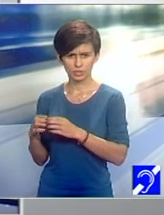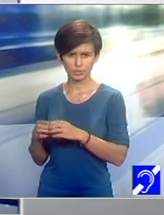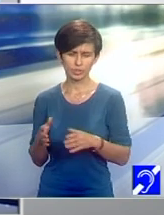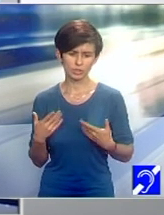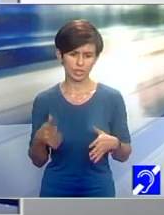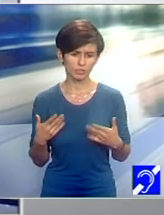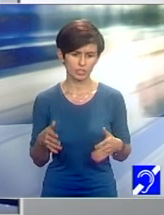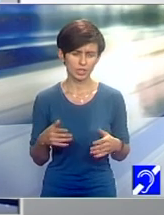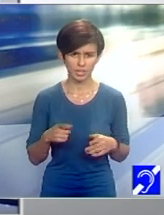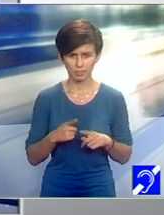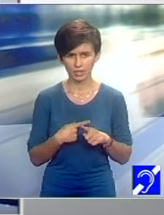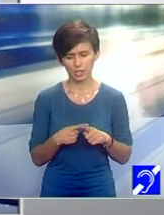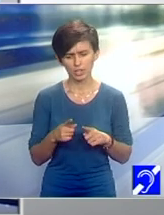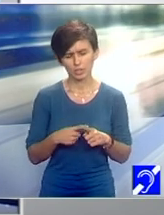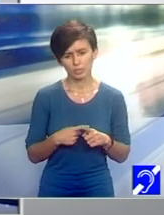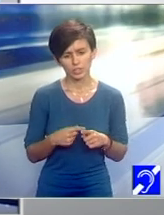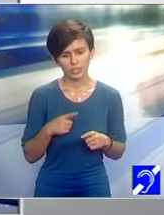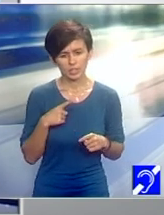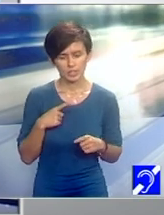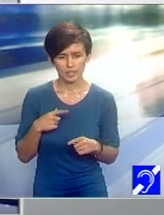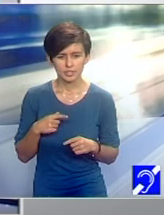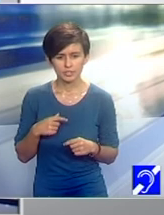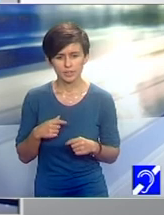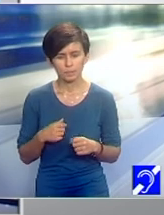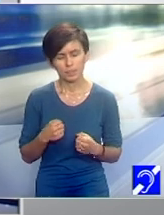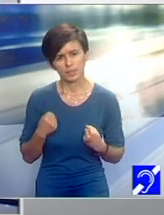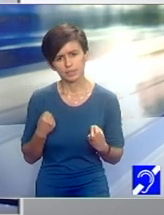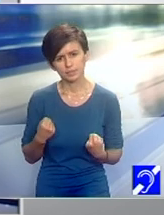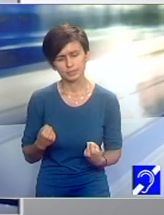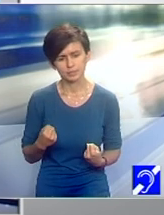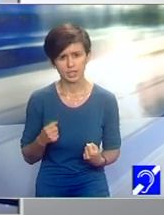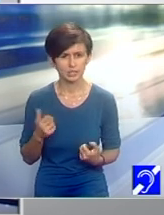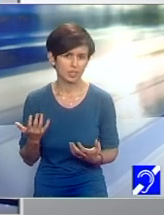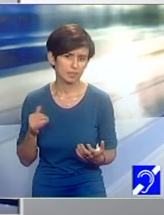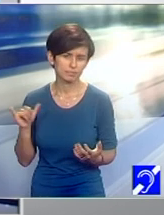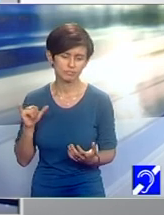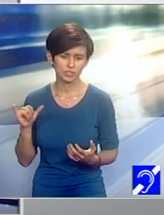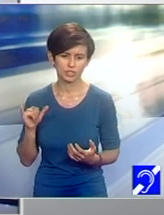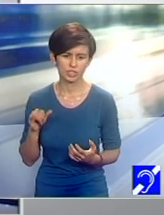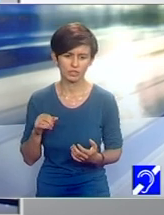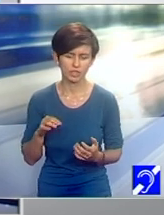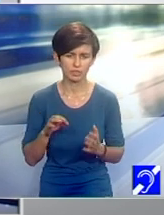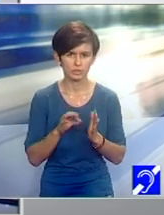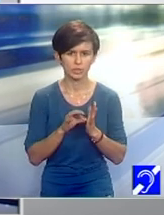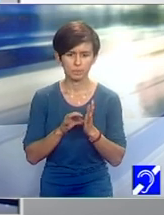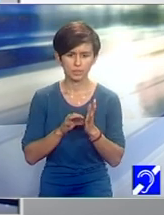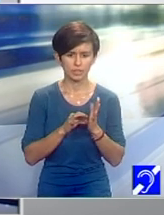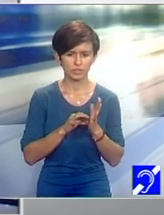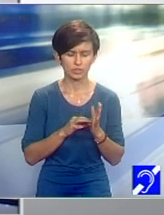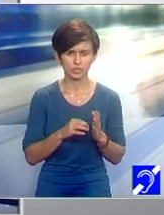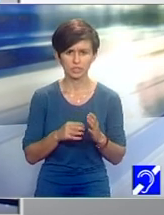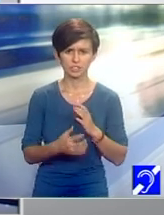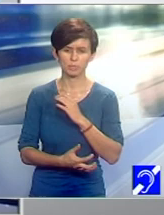a romilor. În general, este mult mai dificil ca cineva dintr-o condiție mai